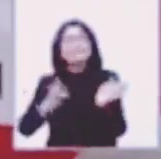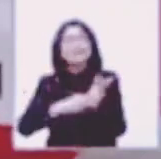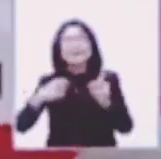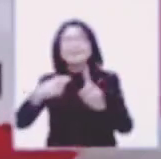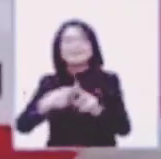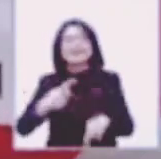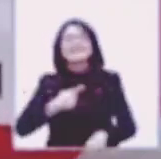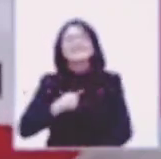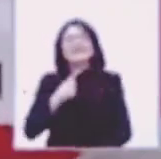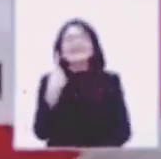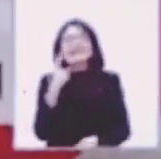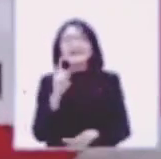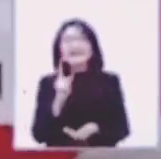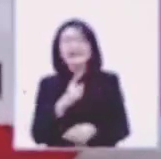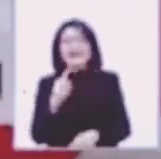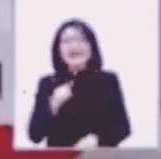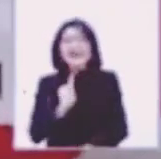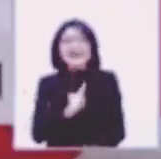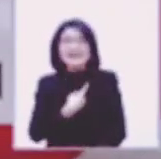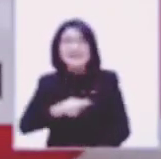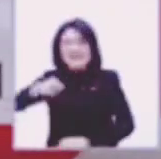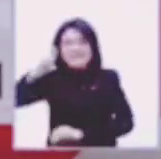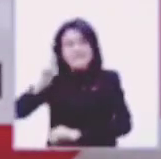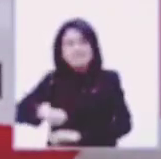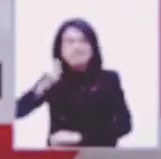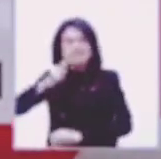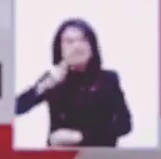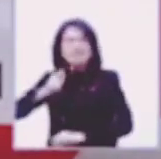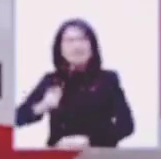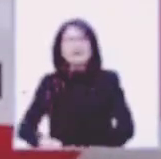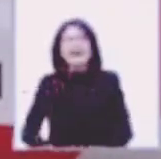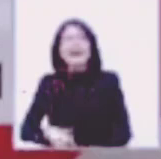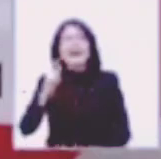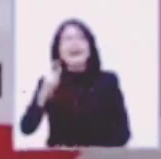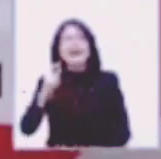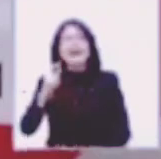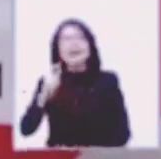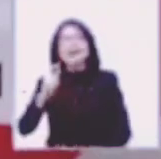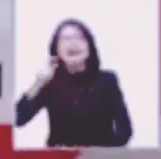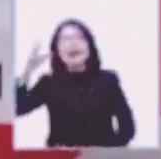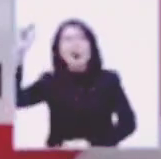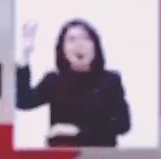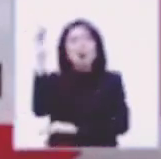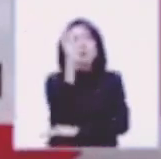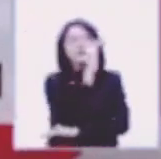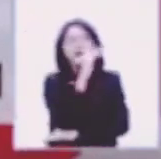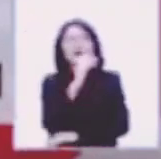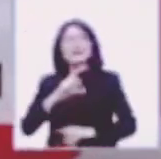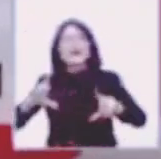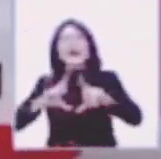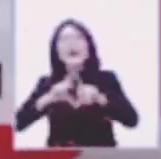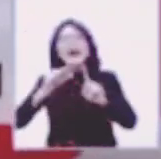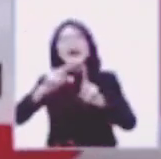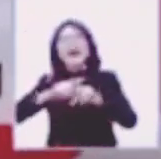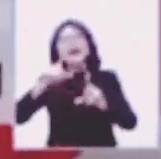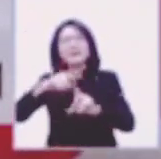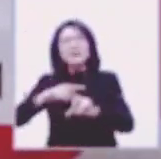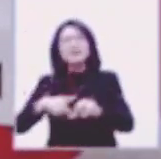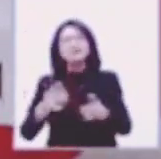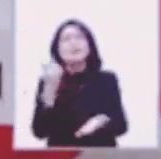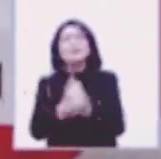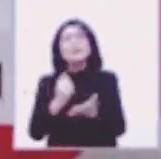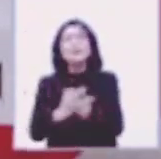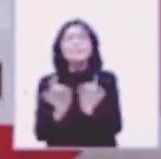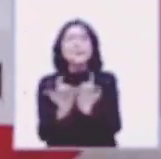Konstitusi dan saya sendiri yang ngetok palunya agar definisi hutan adat itu betul-betul dibedakan